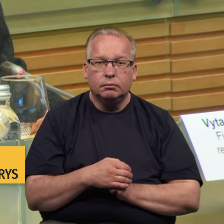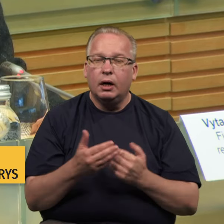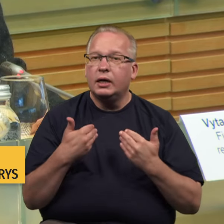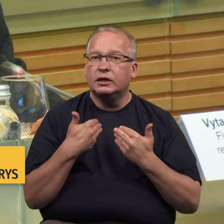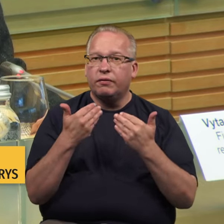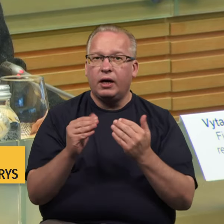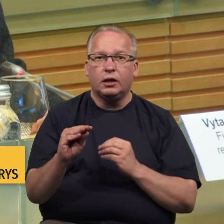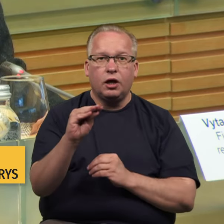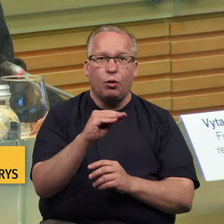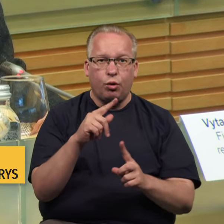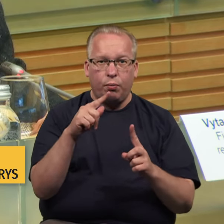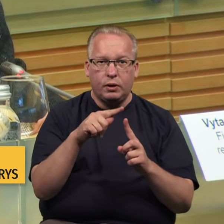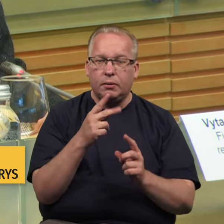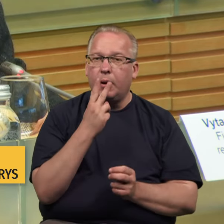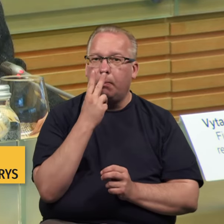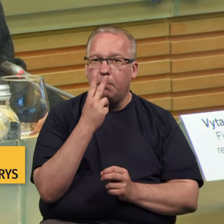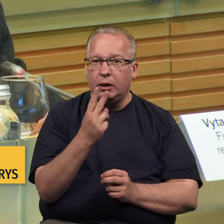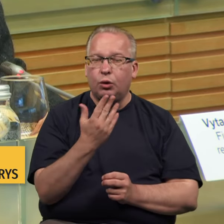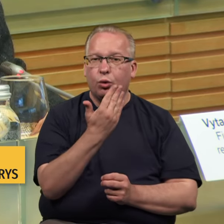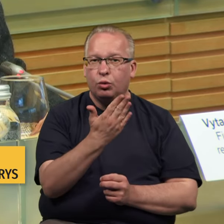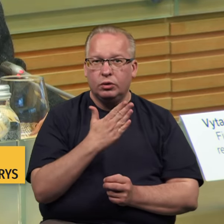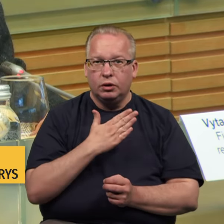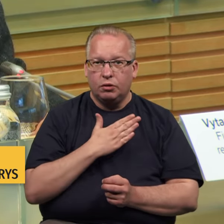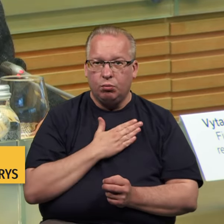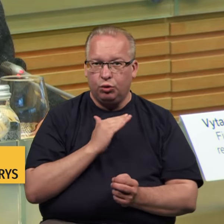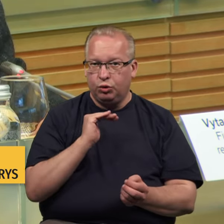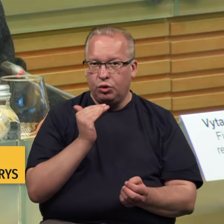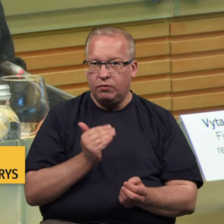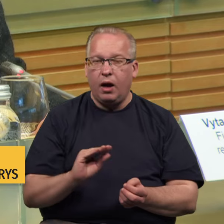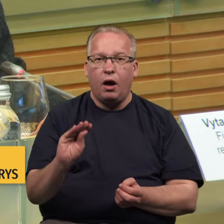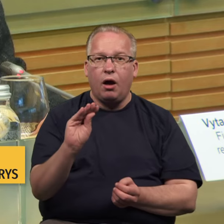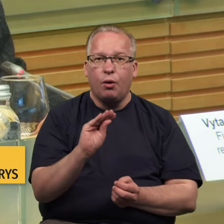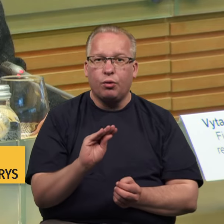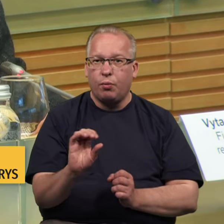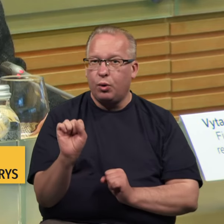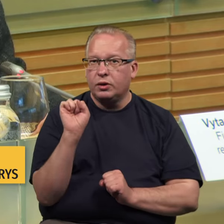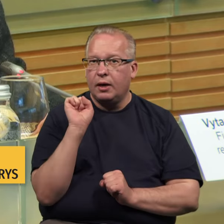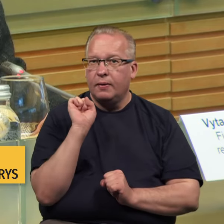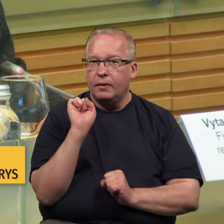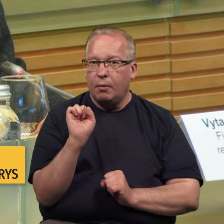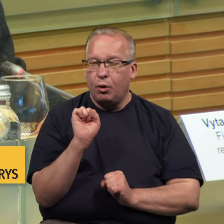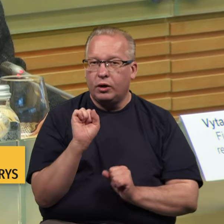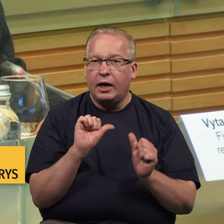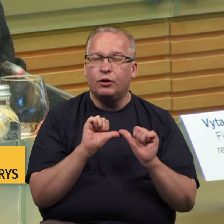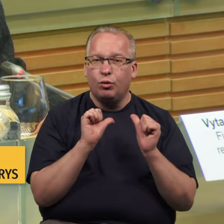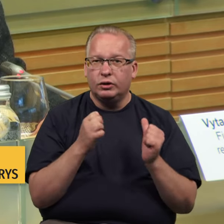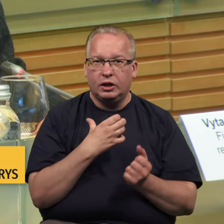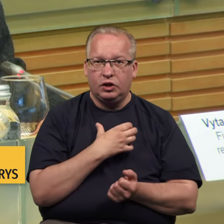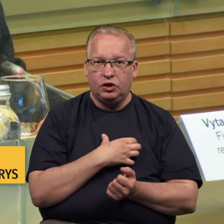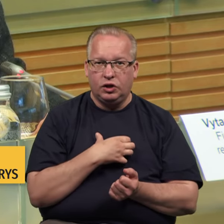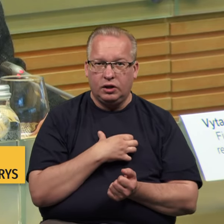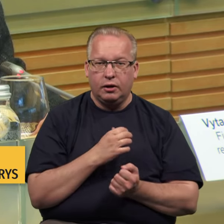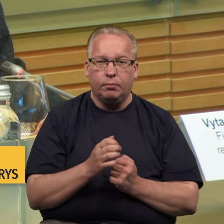Sveikindamas Europos tarybą, aš matau jūs ir mūsų svečius kaip Europos demokratijos širdį.